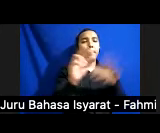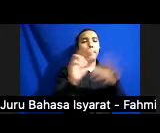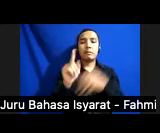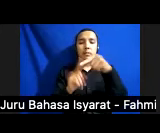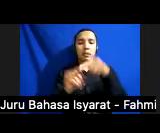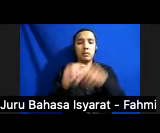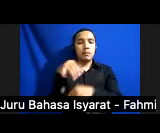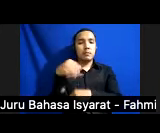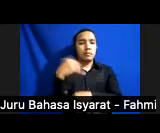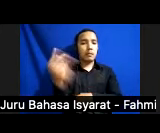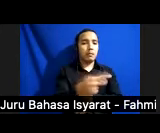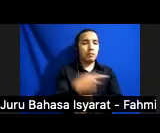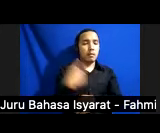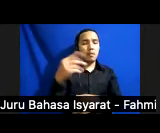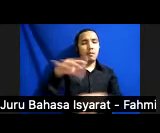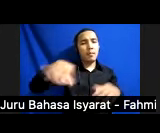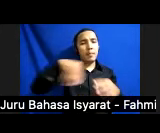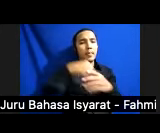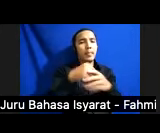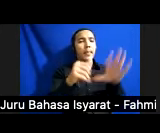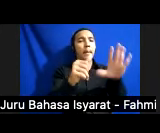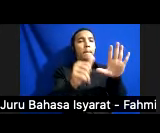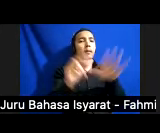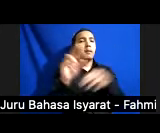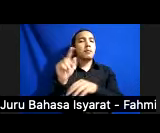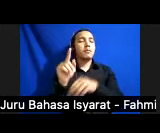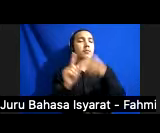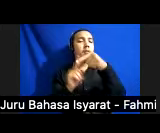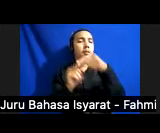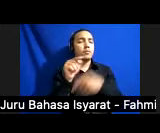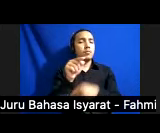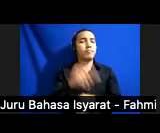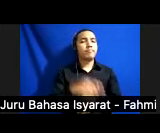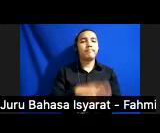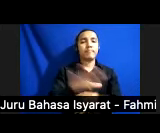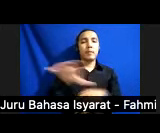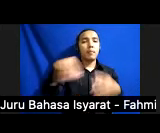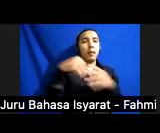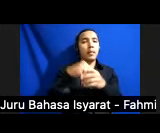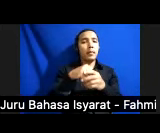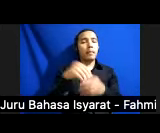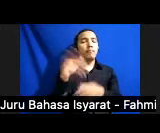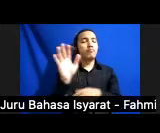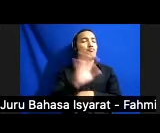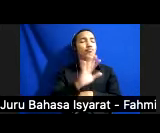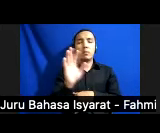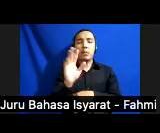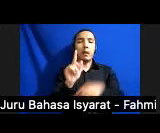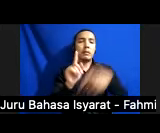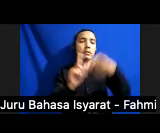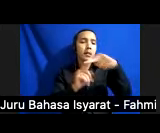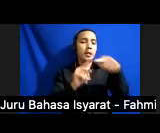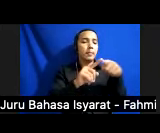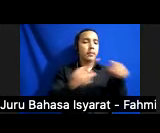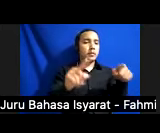itu. Jadi kan terlibat bukan hanya RT saja. Jadi masyarakat di lingkungan ini